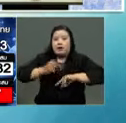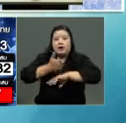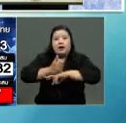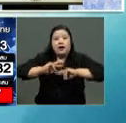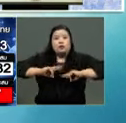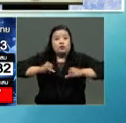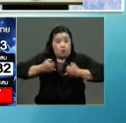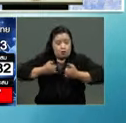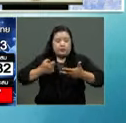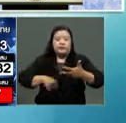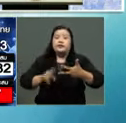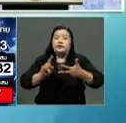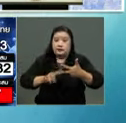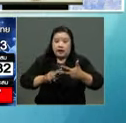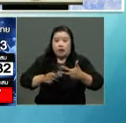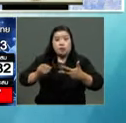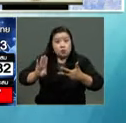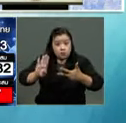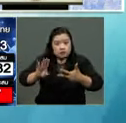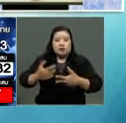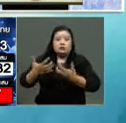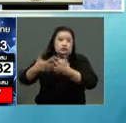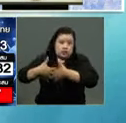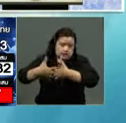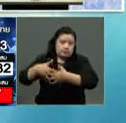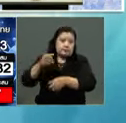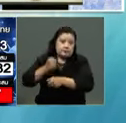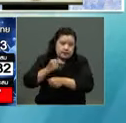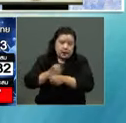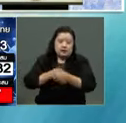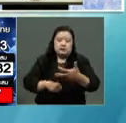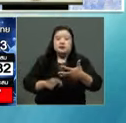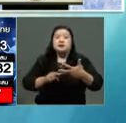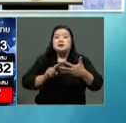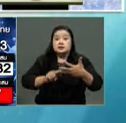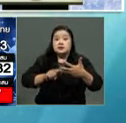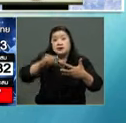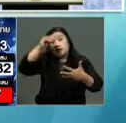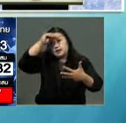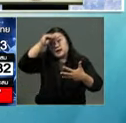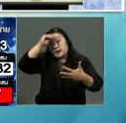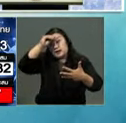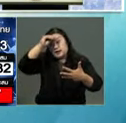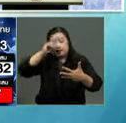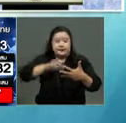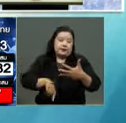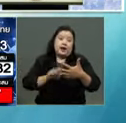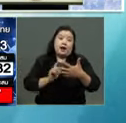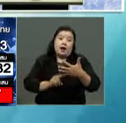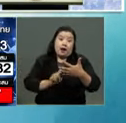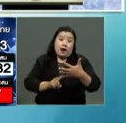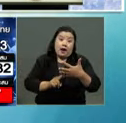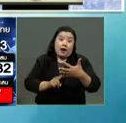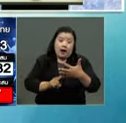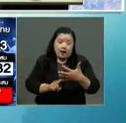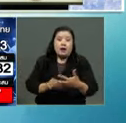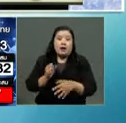ที่ 3คือพนักงานบริษัทและโรงงานนะครับ 4นักเรียนนักศึกษาและ 5